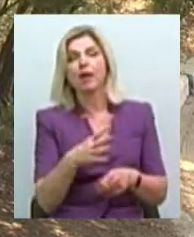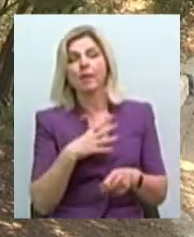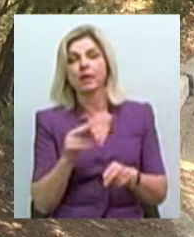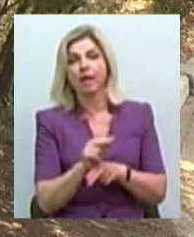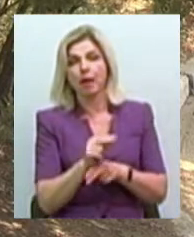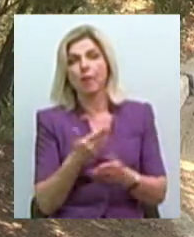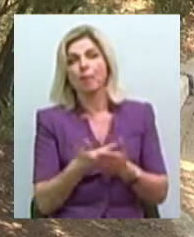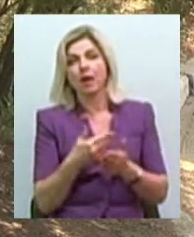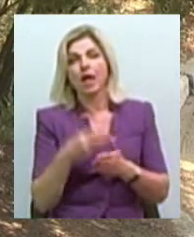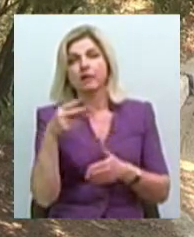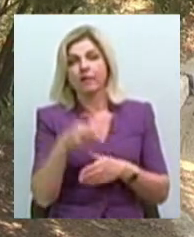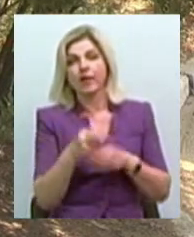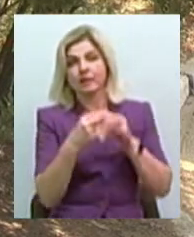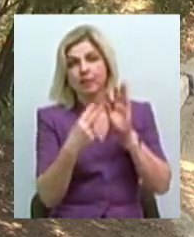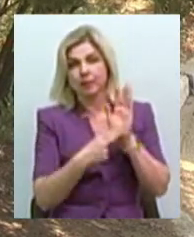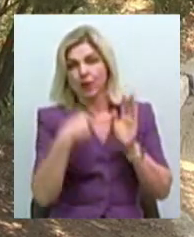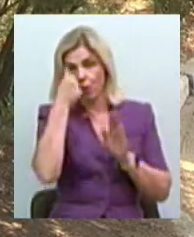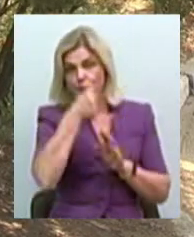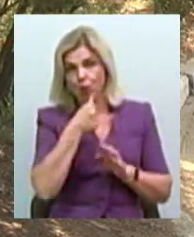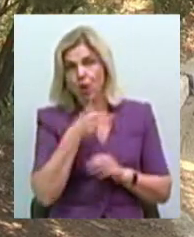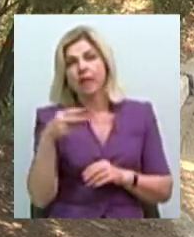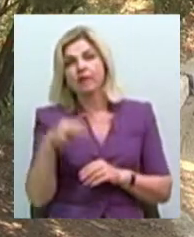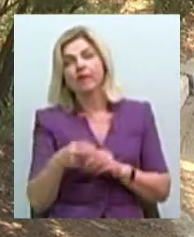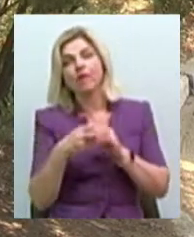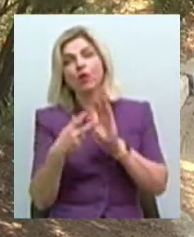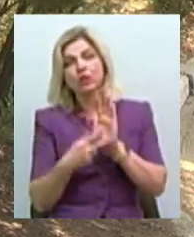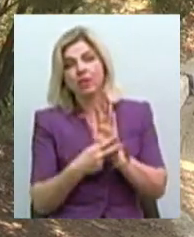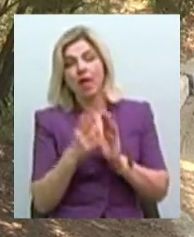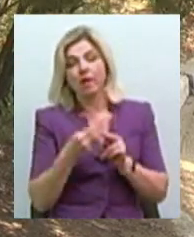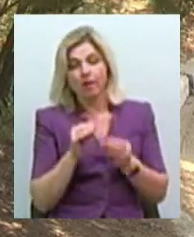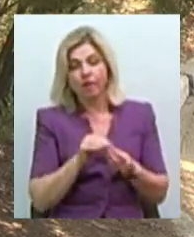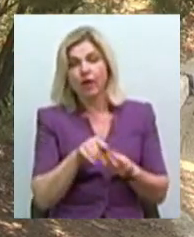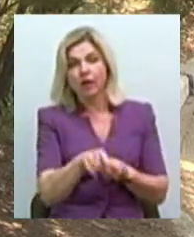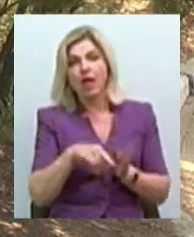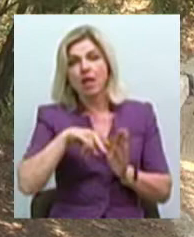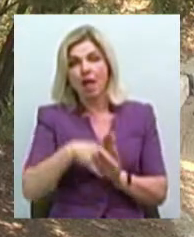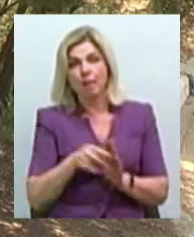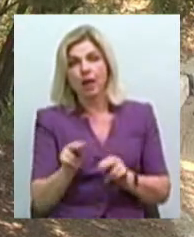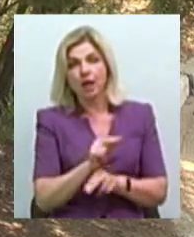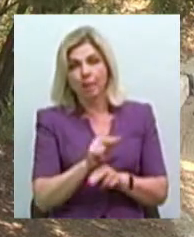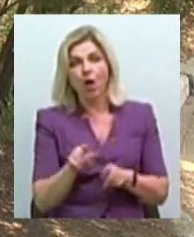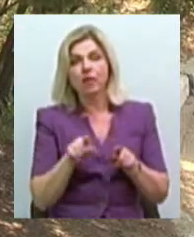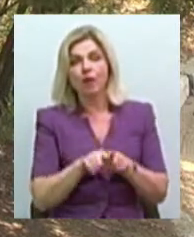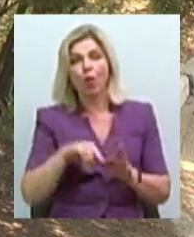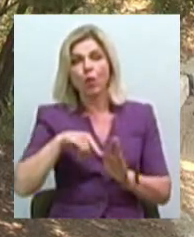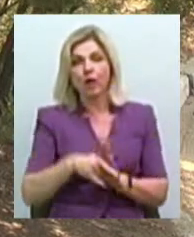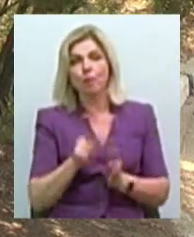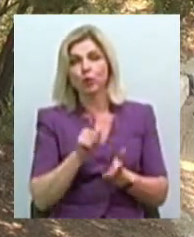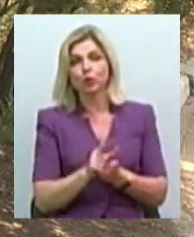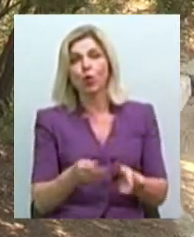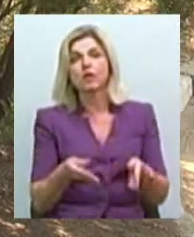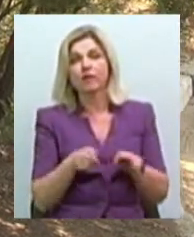припустимо, 2017 року, 2018-му на ній же ямковий ремонт, то таку яму повинен закладати,